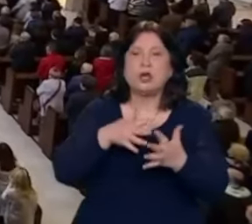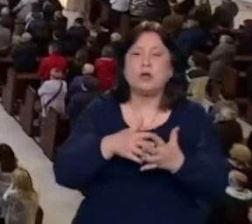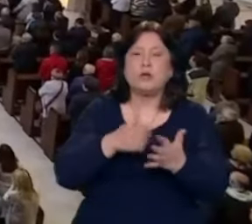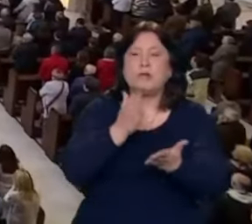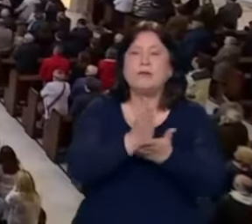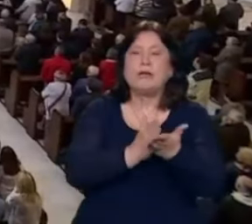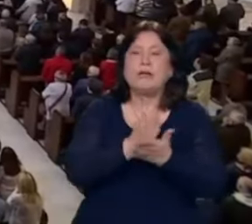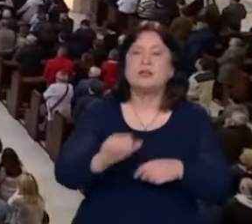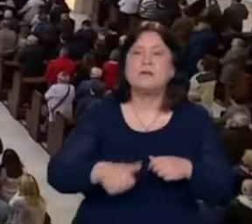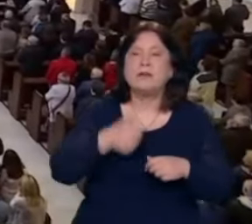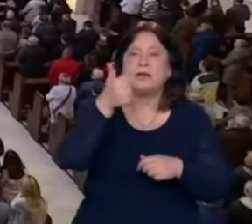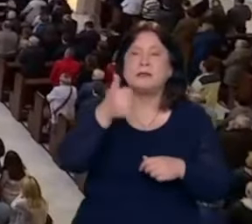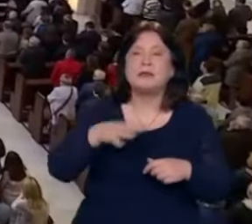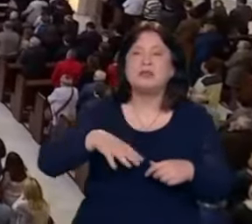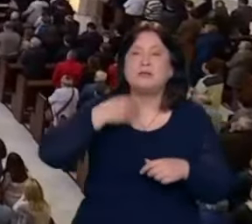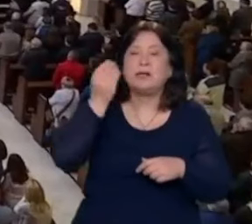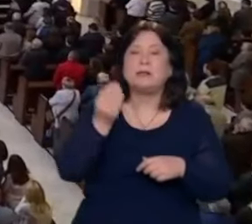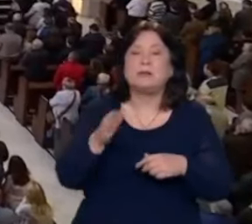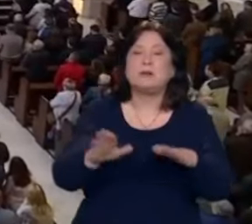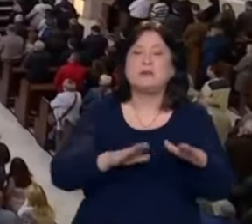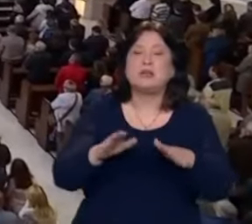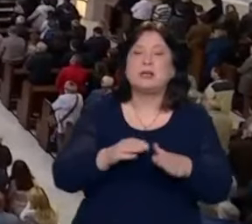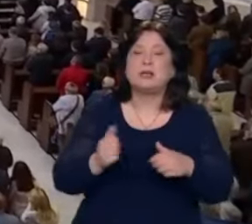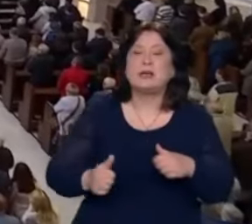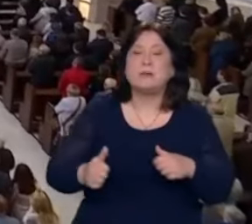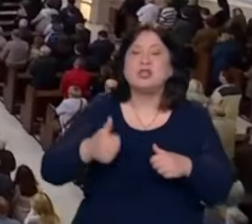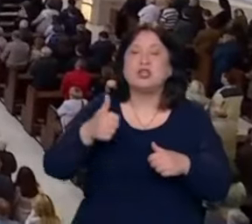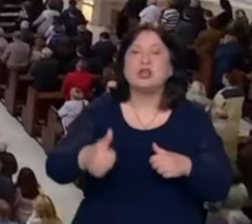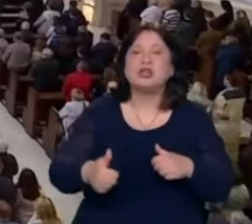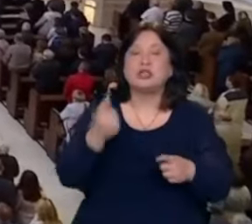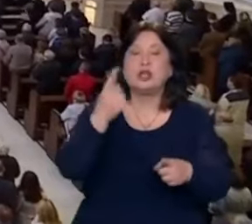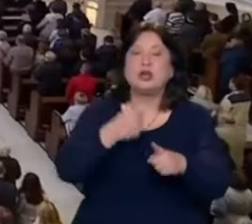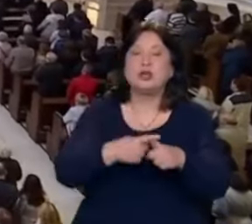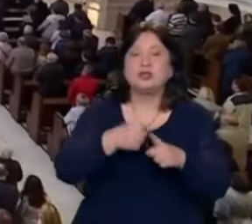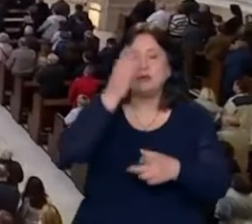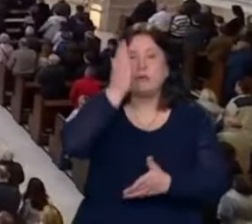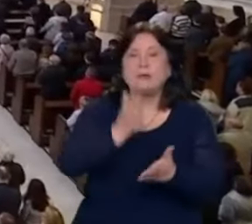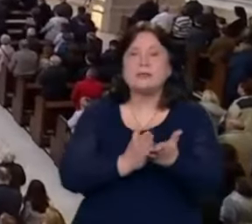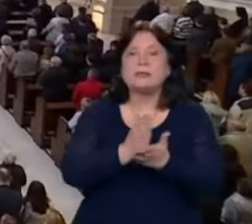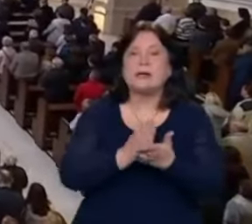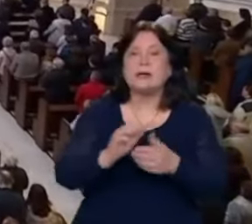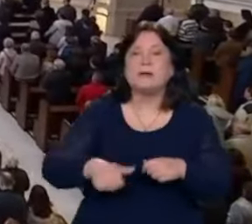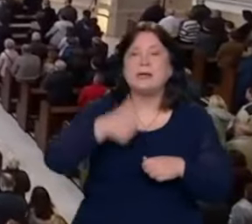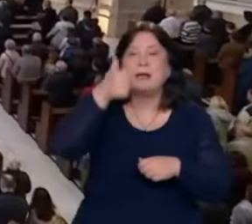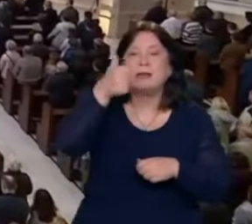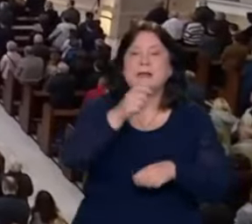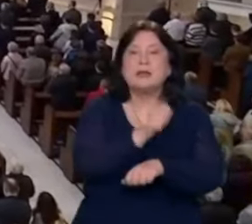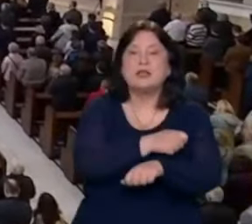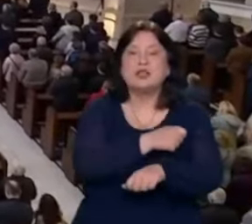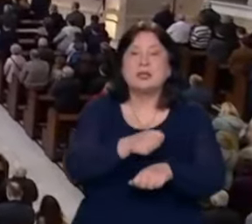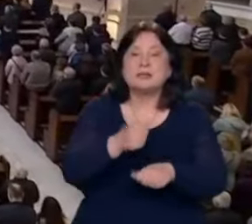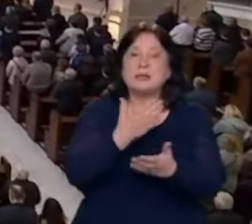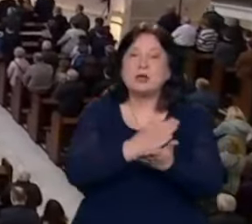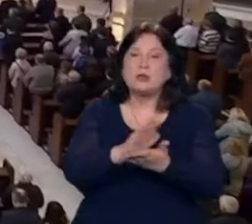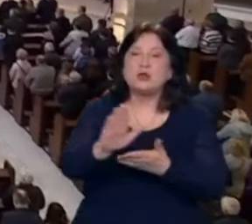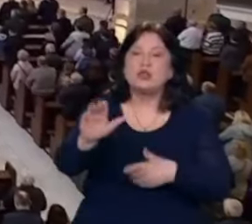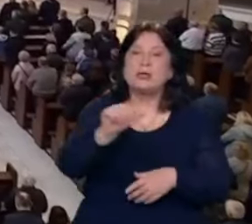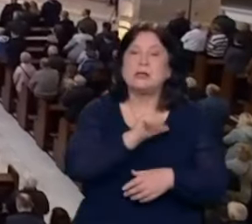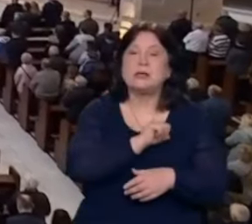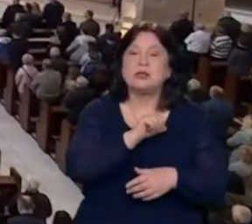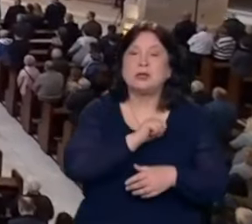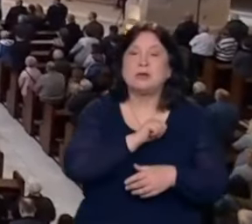święty powszechny i apostolski kościół wyznaję jeden chrzest na odpuszczenie grzechów